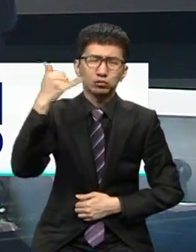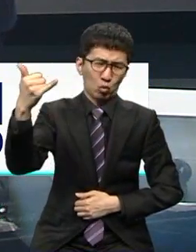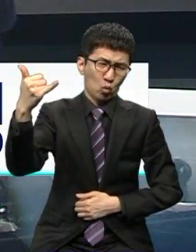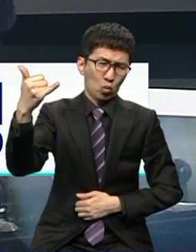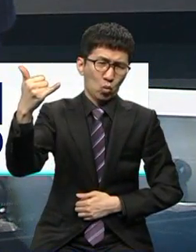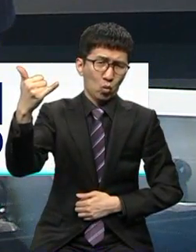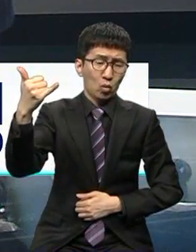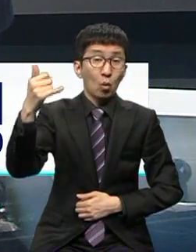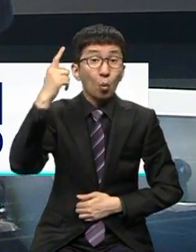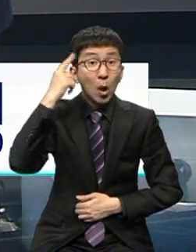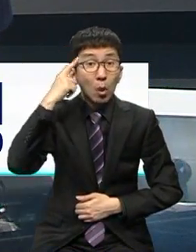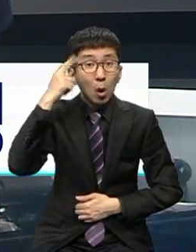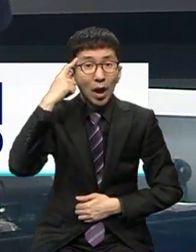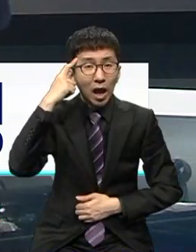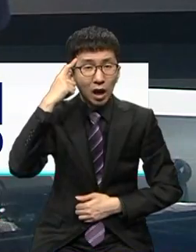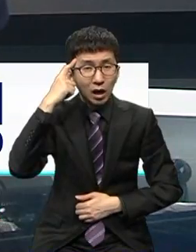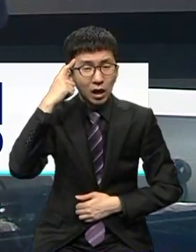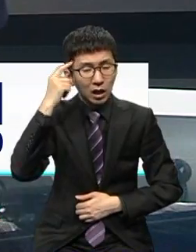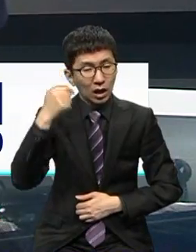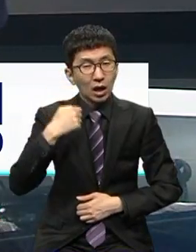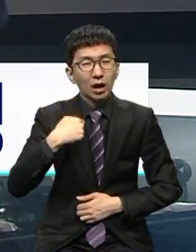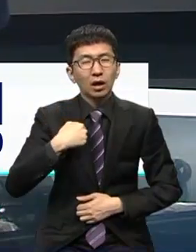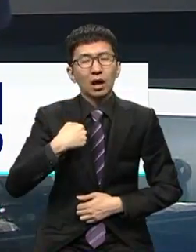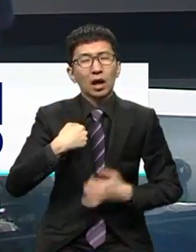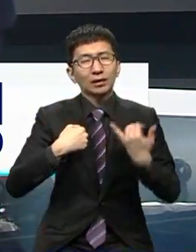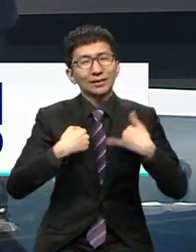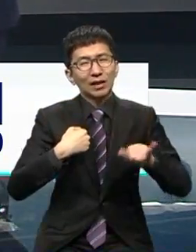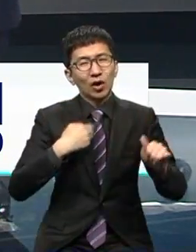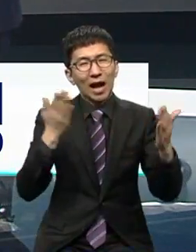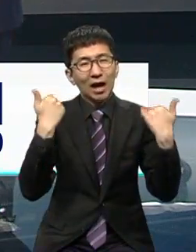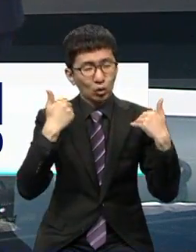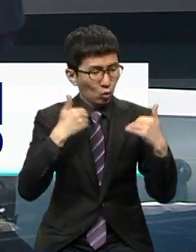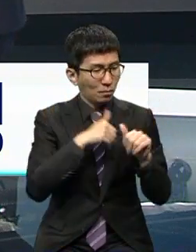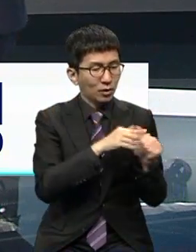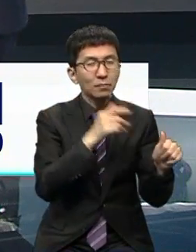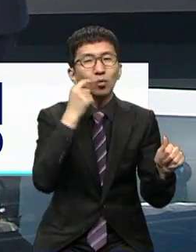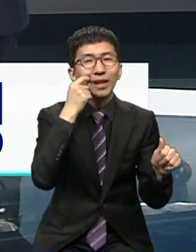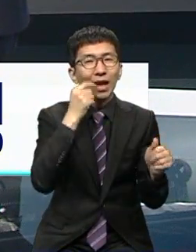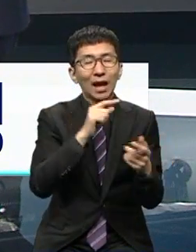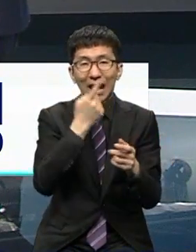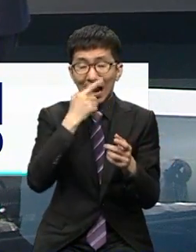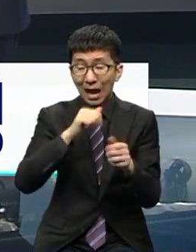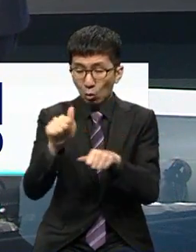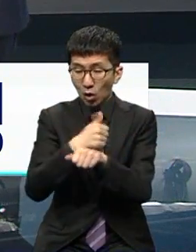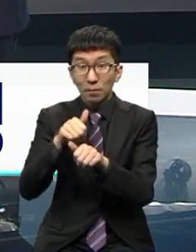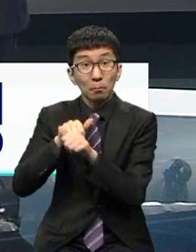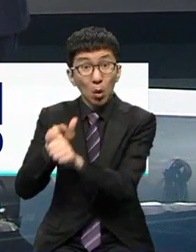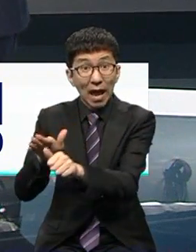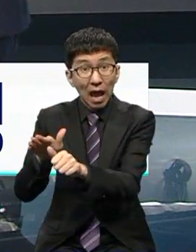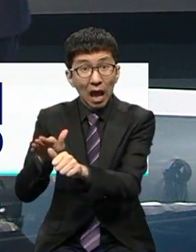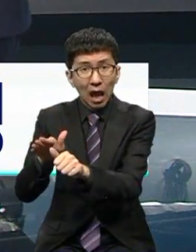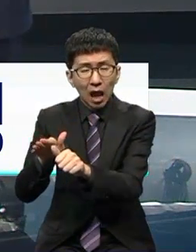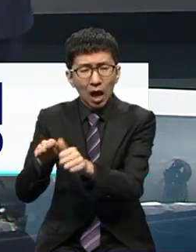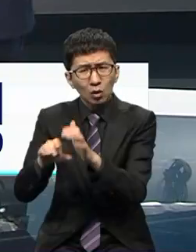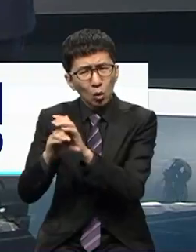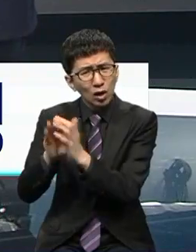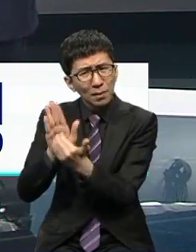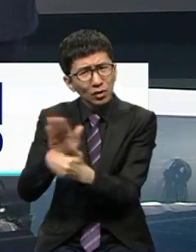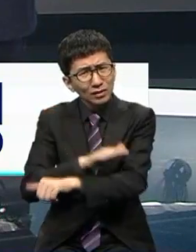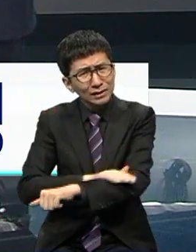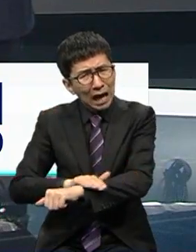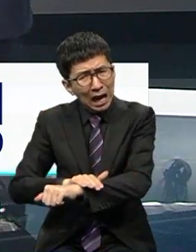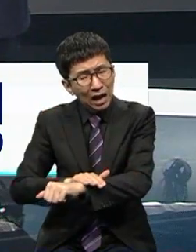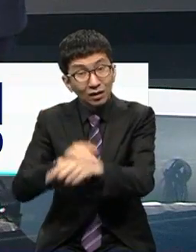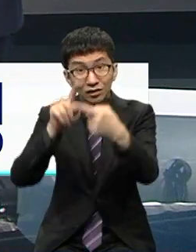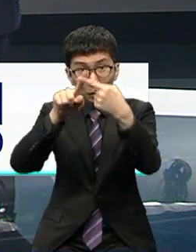건 아마 크게 두 가지일 겁니다. 아이들이 학교 대신에 학원으로 몰리면 거기는 방역이 괜찮을까